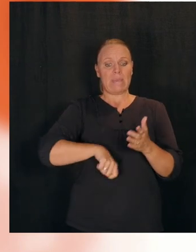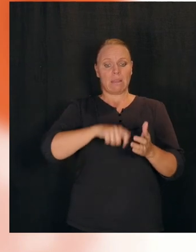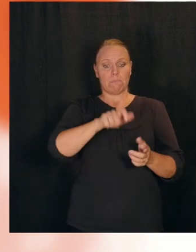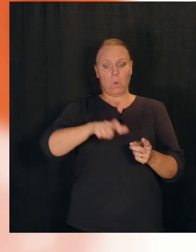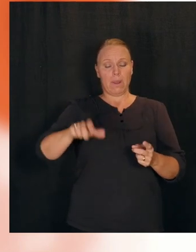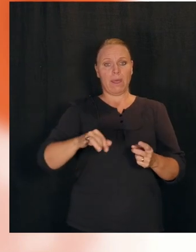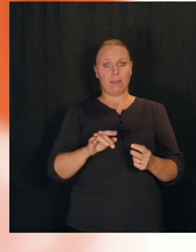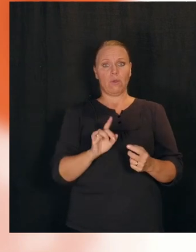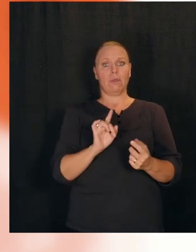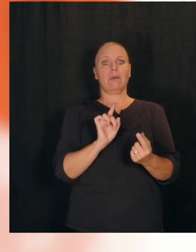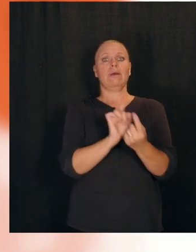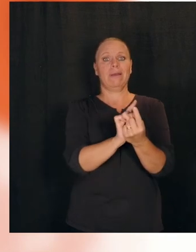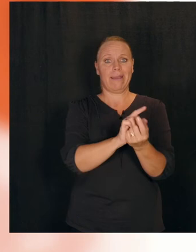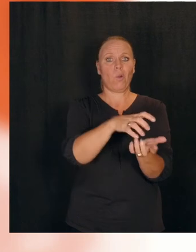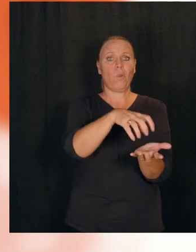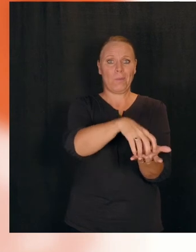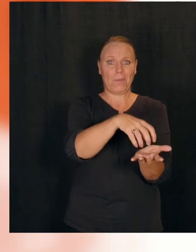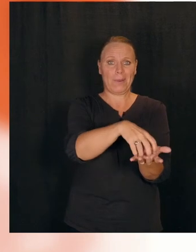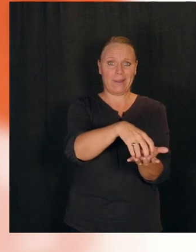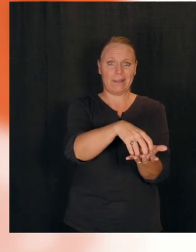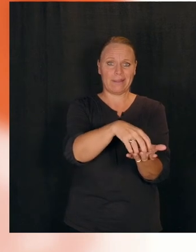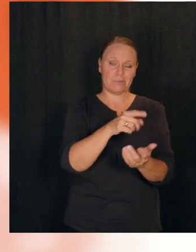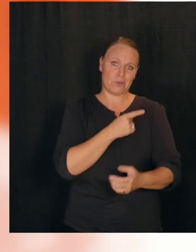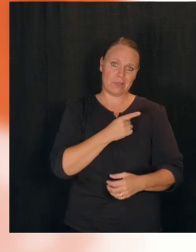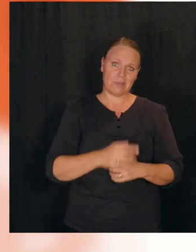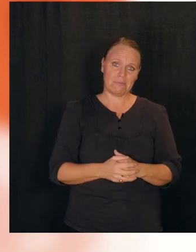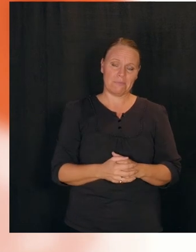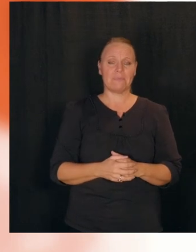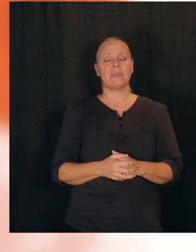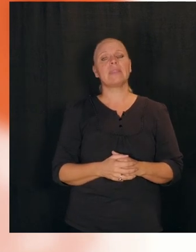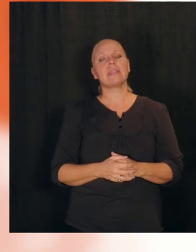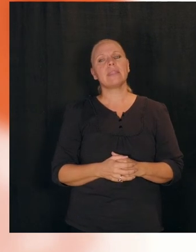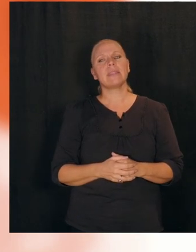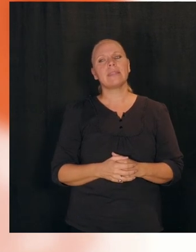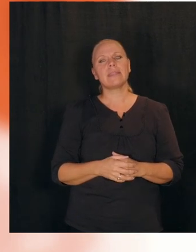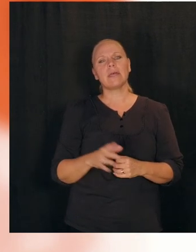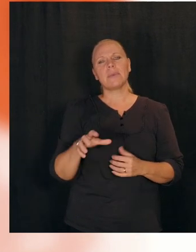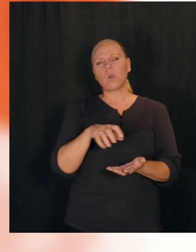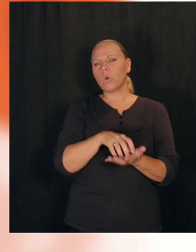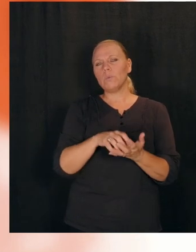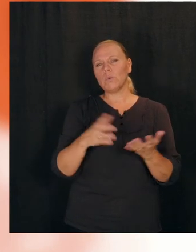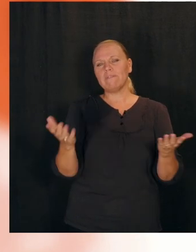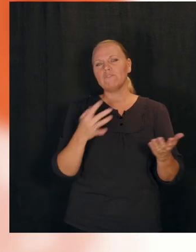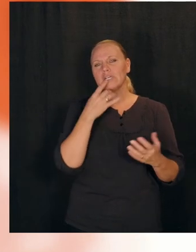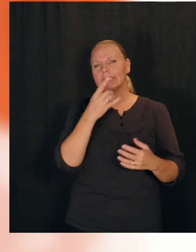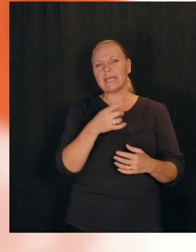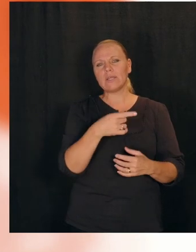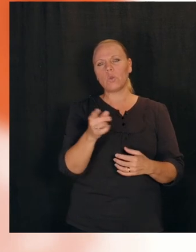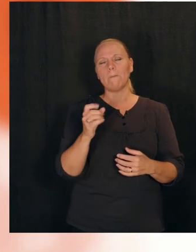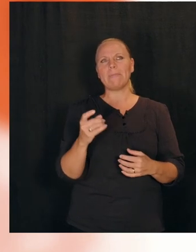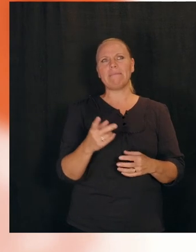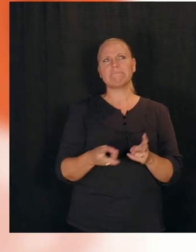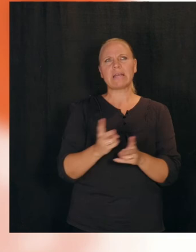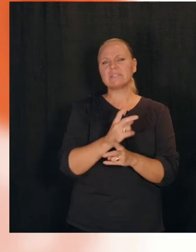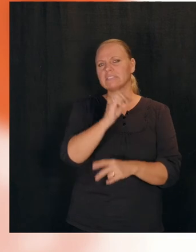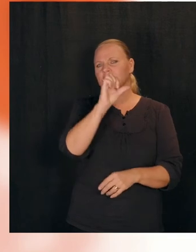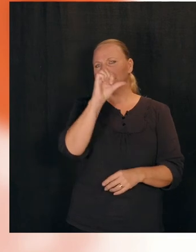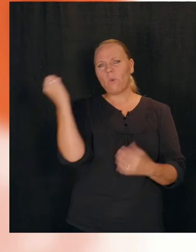just kommunala verksamheter. Mm. Vad pekar de på för utmaningar då i era kontakter?